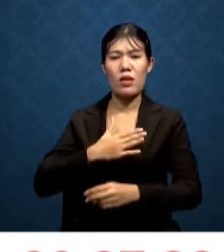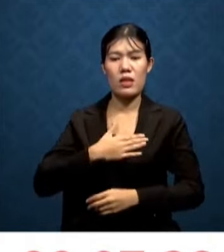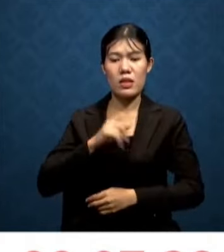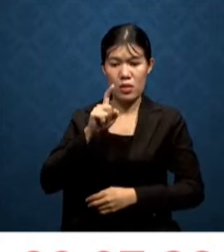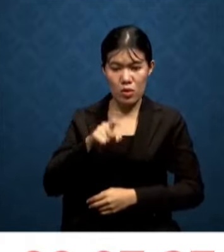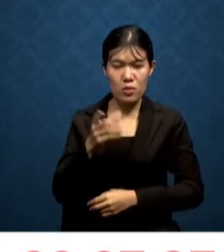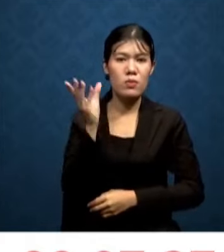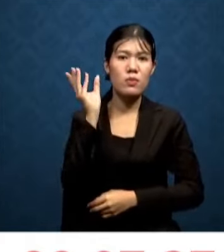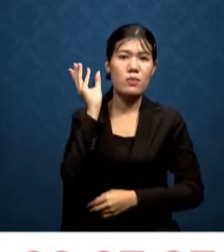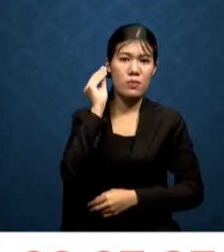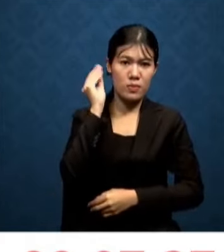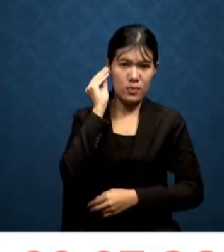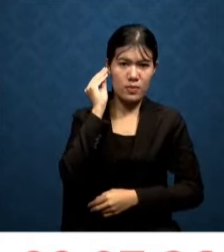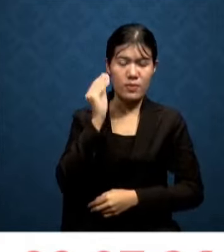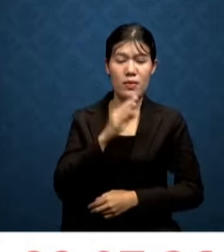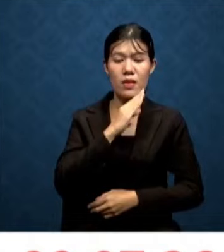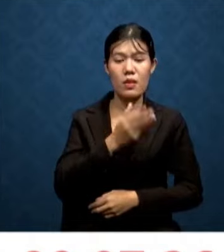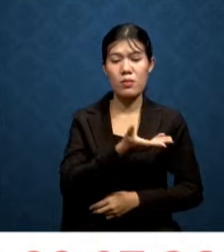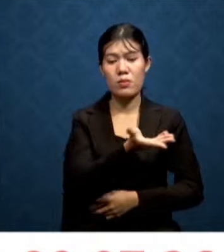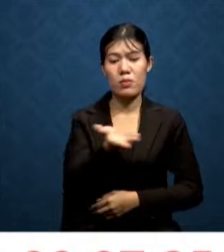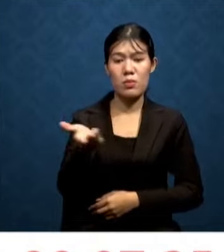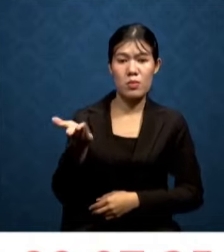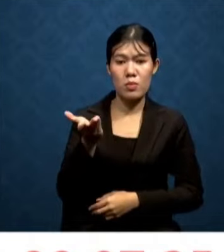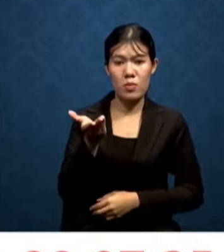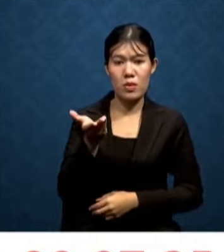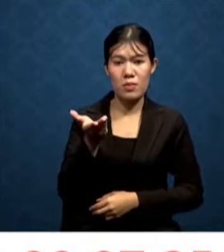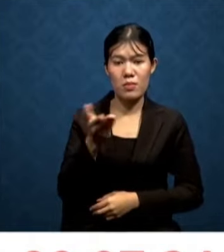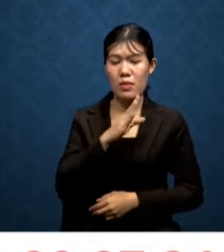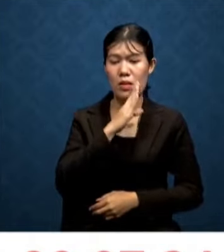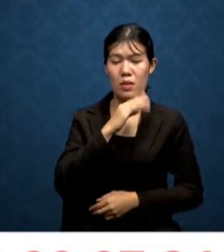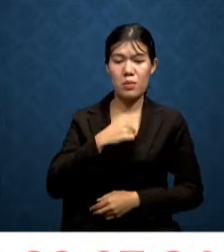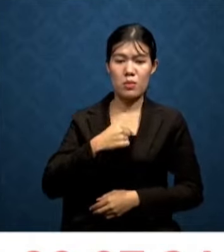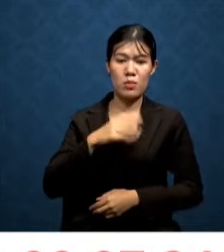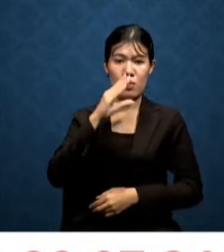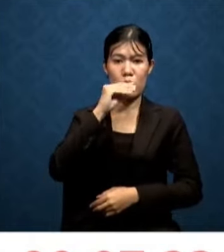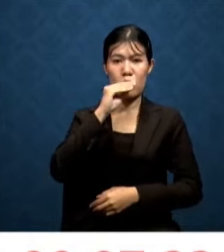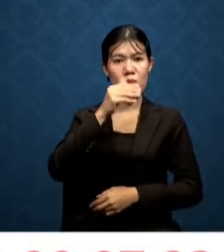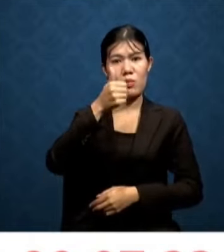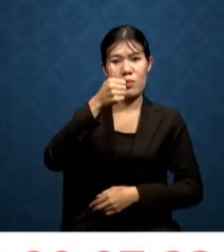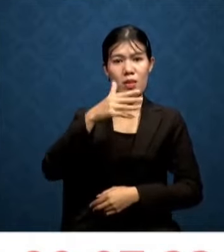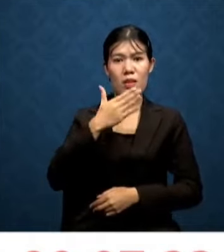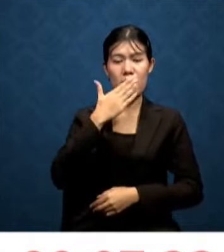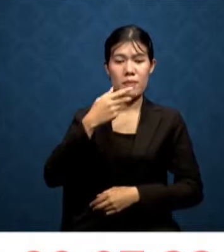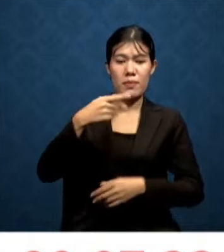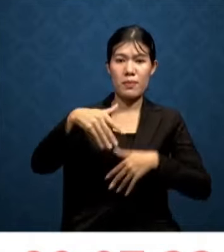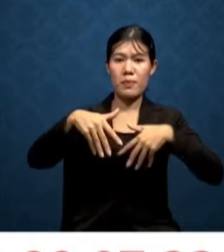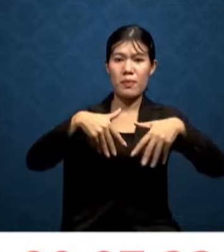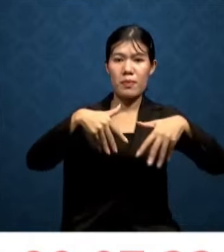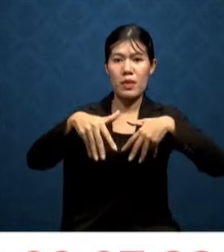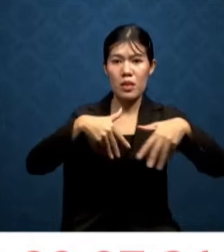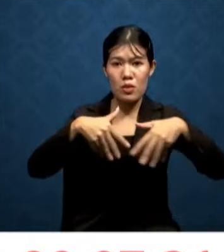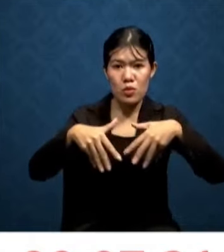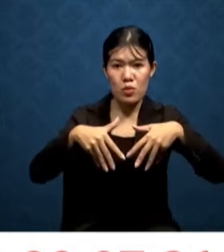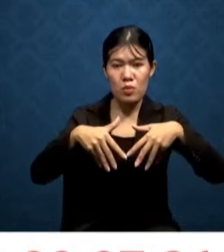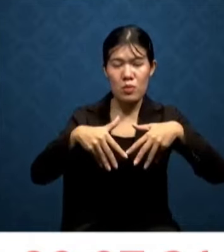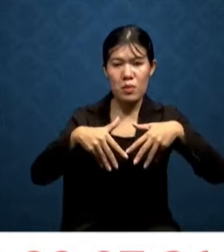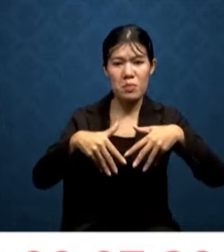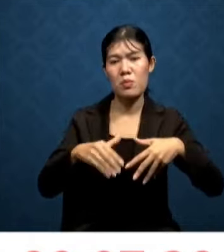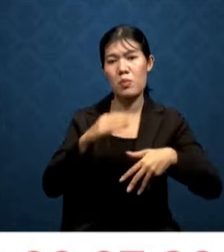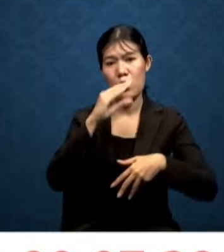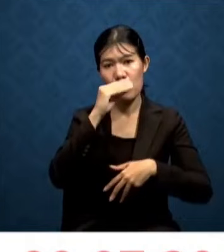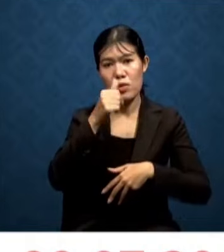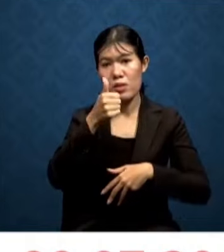ถ้าที่ประชุมสภาแห่งนี้ไม่สามารถจะพูดได้แล้วประชาชนจะมีปากมีเสียงอะไรคะเพราะฉะนั้นตร